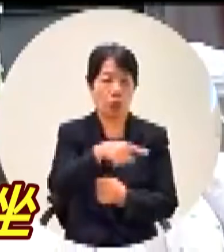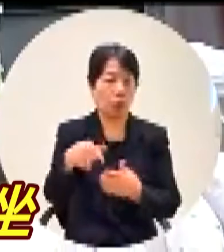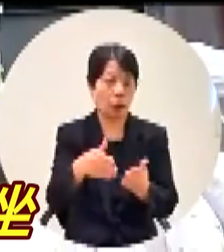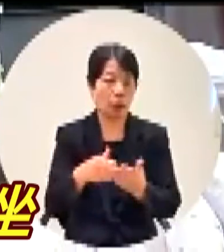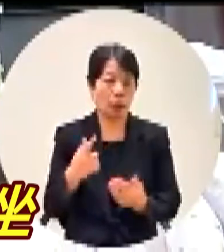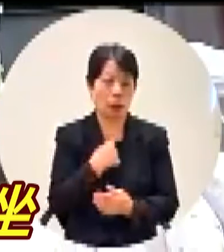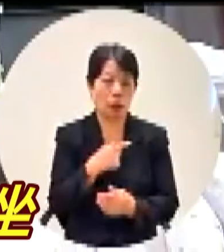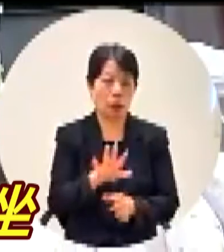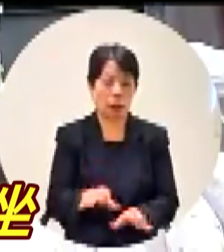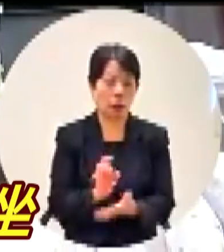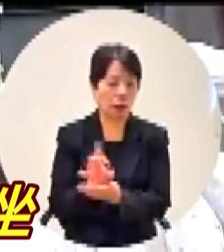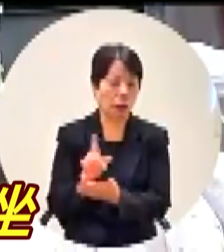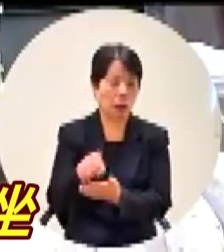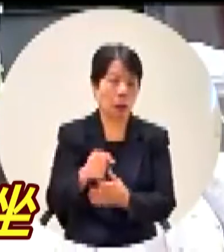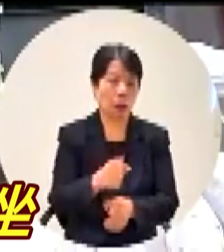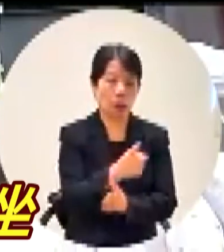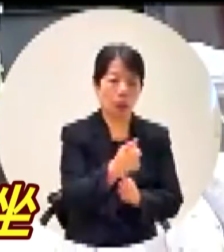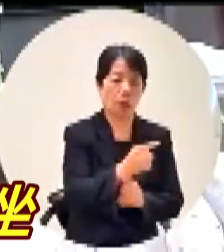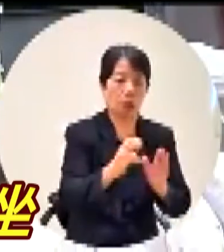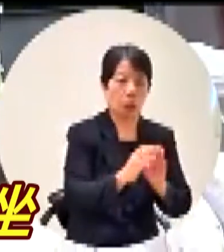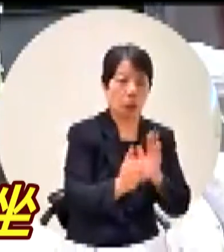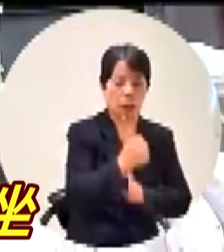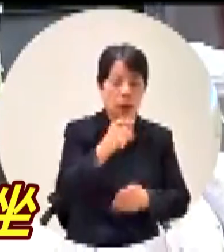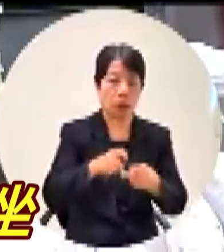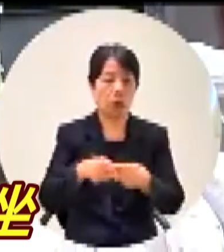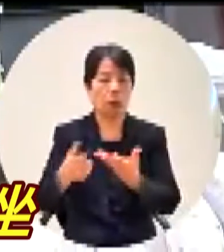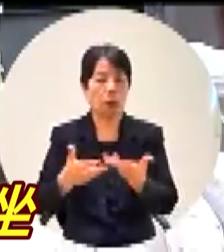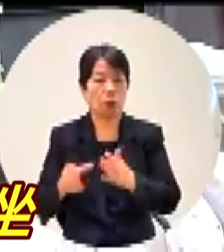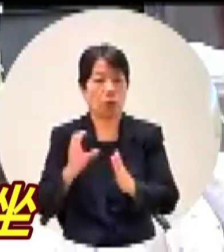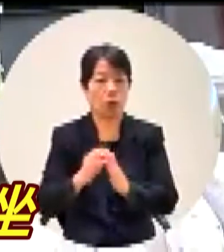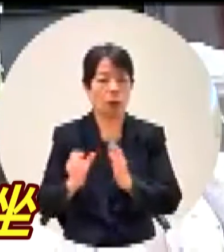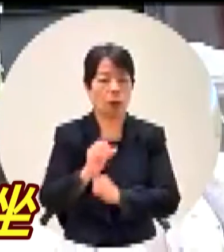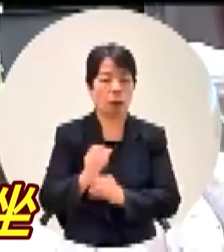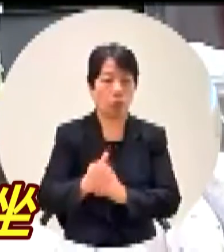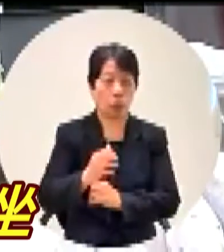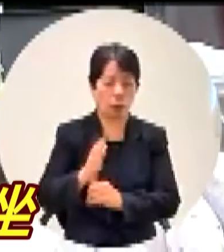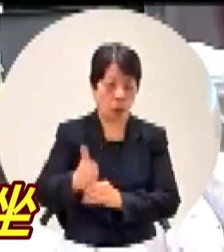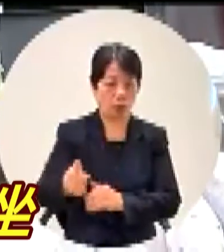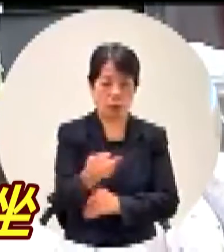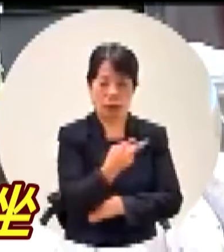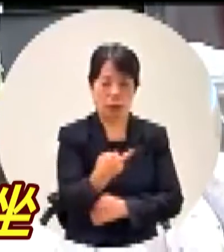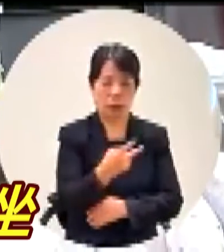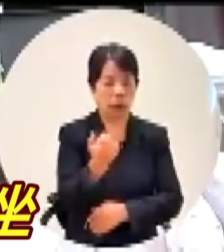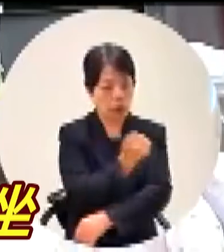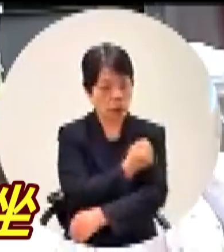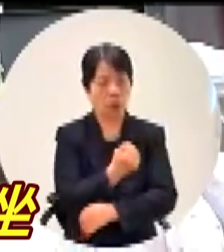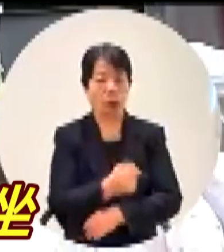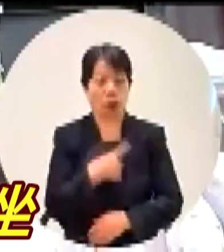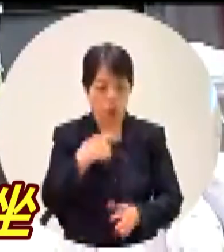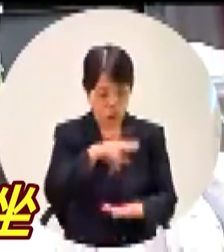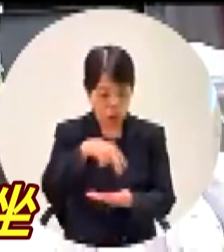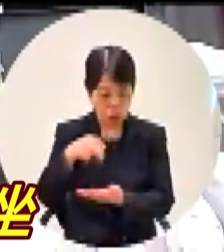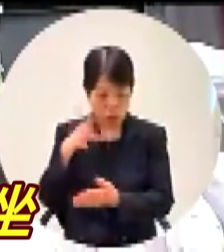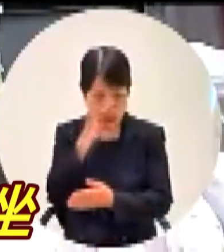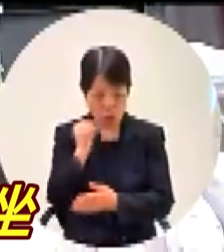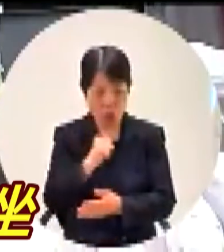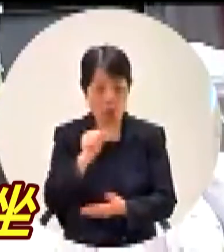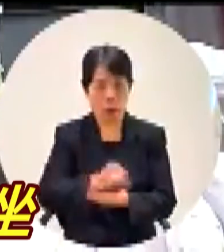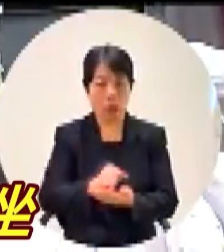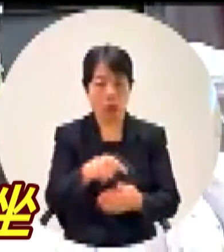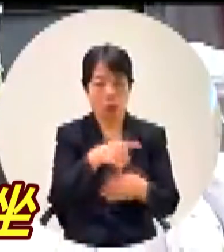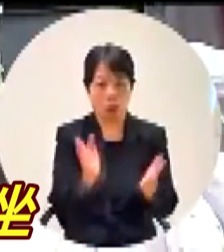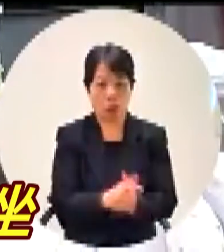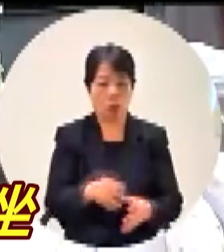以消防局长、公务局长，你们辛苦了。我跟你讲，我看完了调查报告，我不做公务人